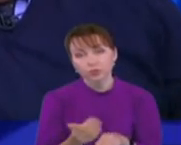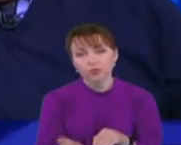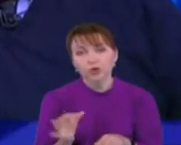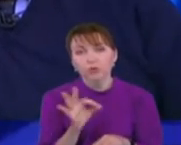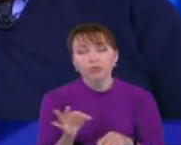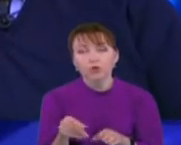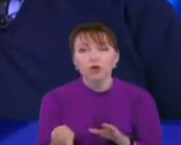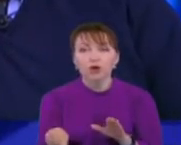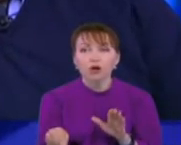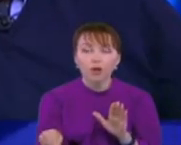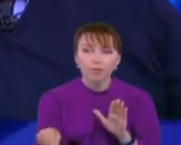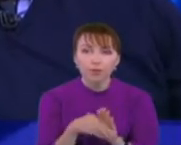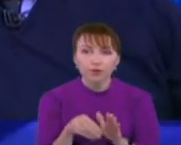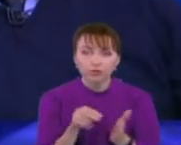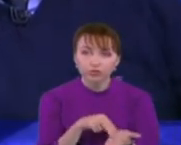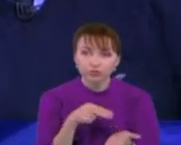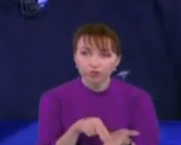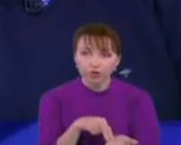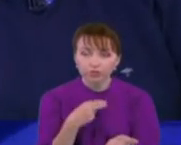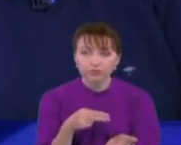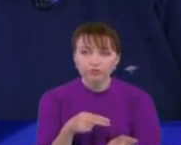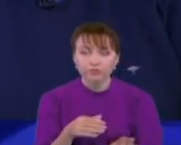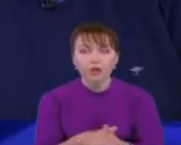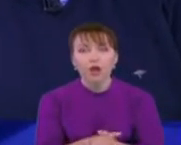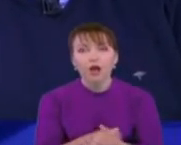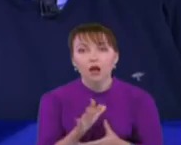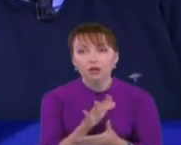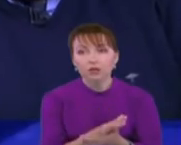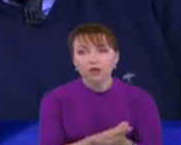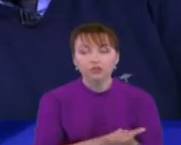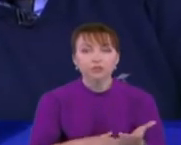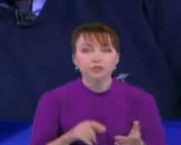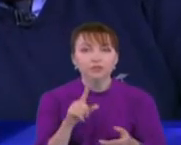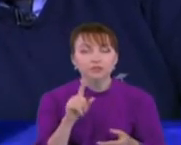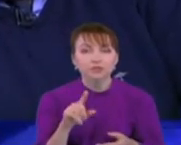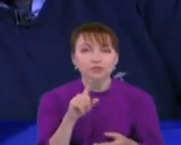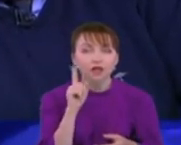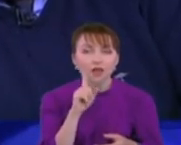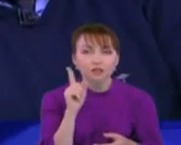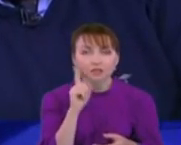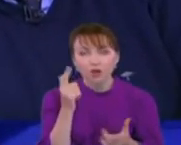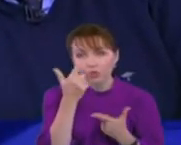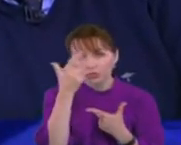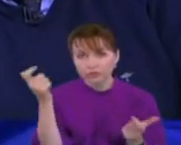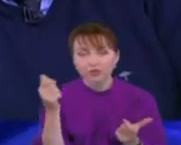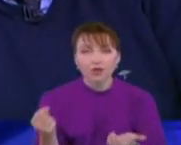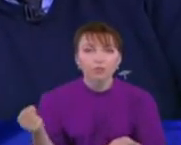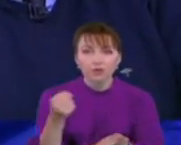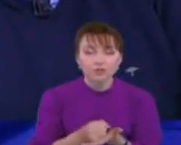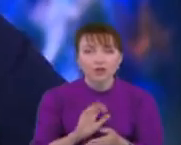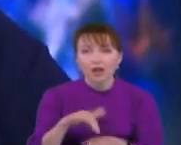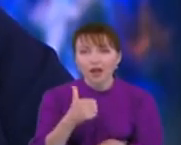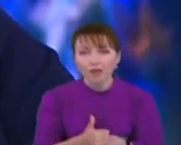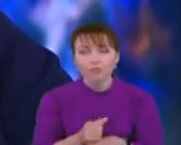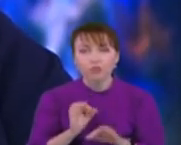прокурор Хабарник Черкащини пожалілися президенту Володимиру Зеленському. Той анонсував серед перших рішень нової ради призначення